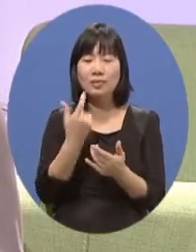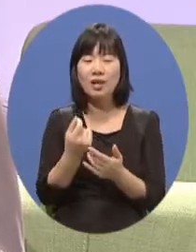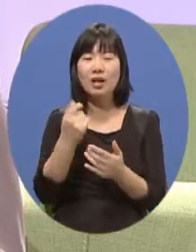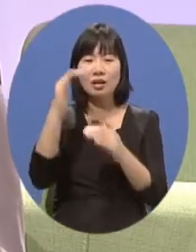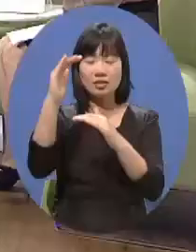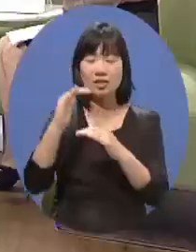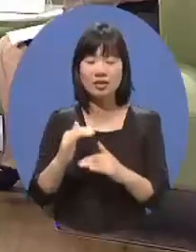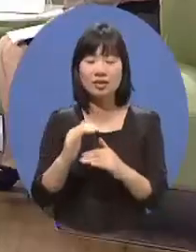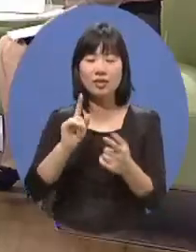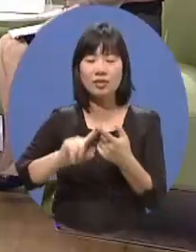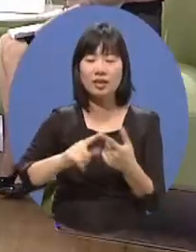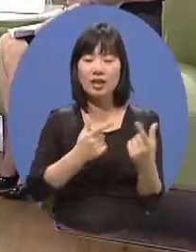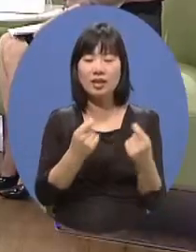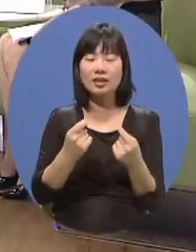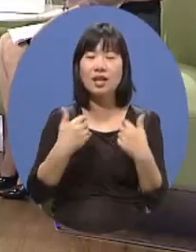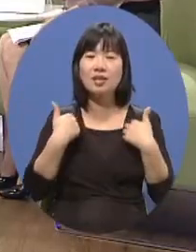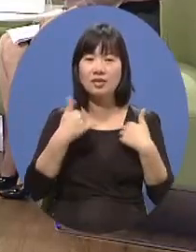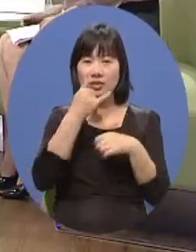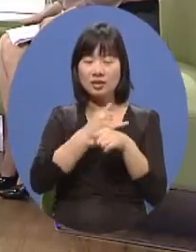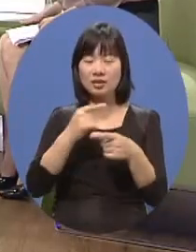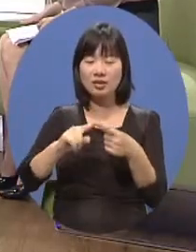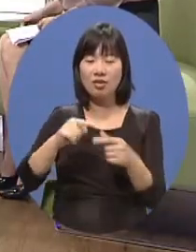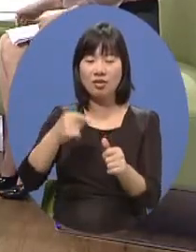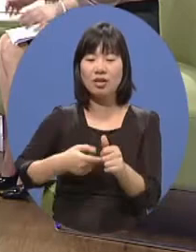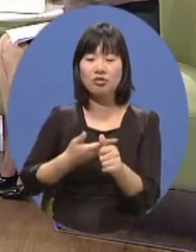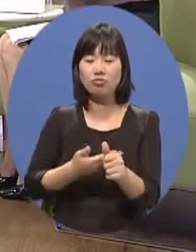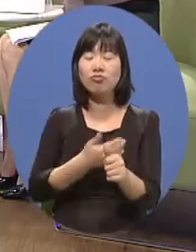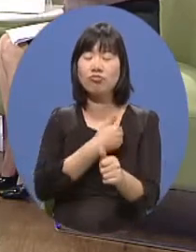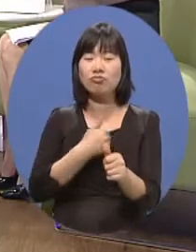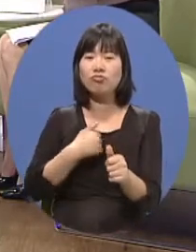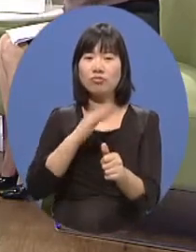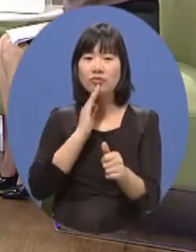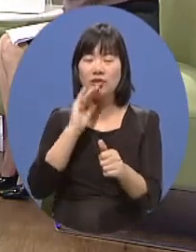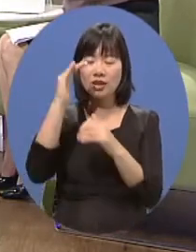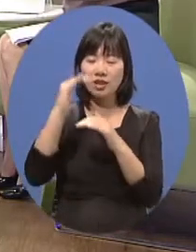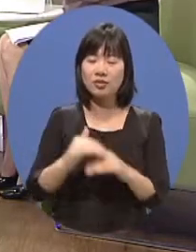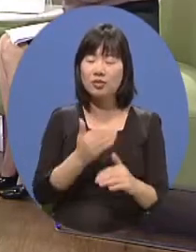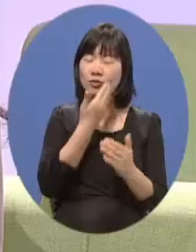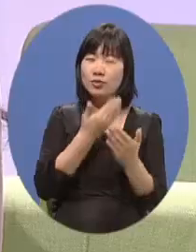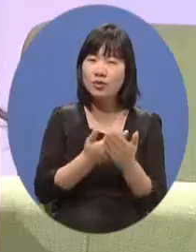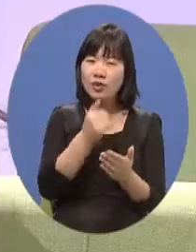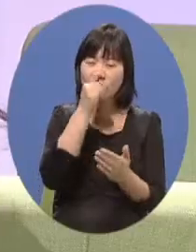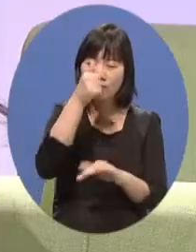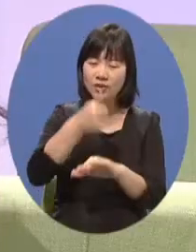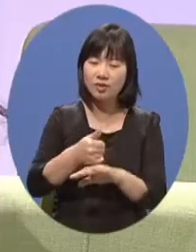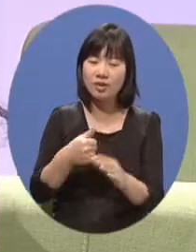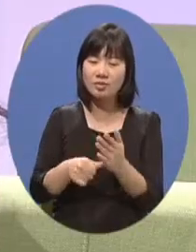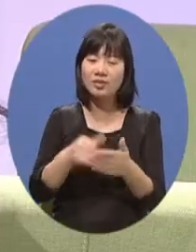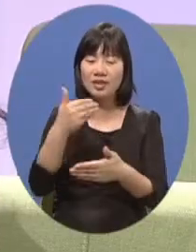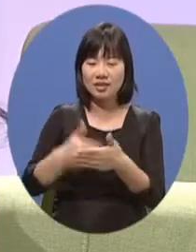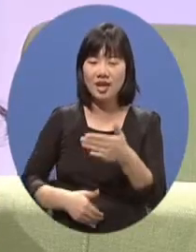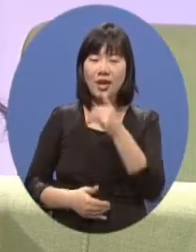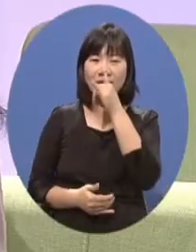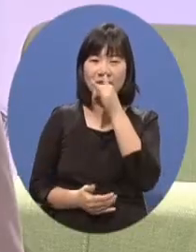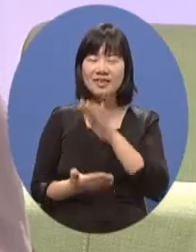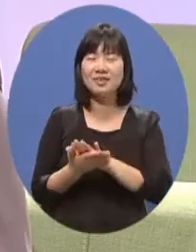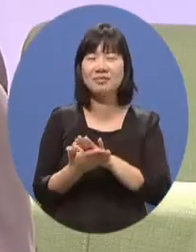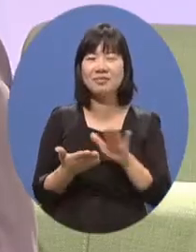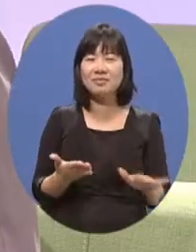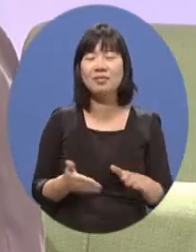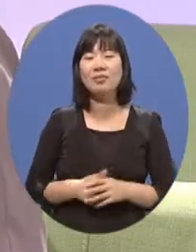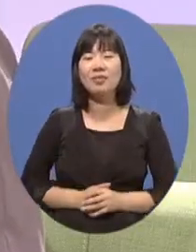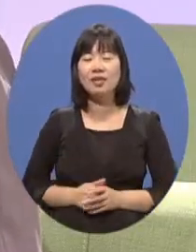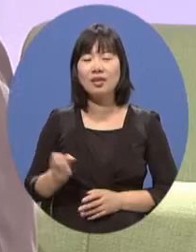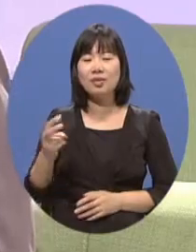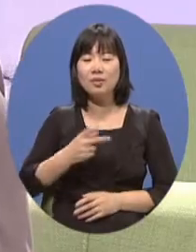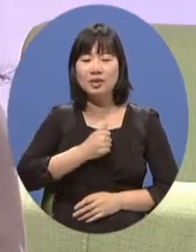과정 자체를 함께하면서 즐길 수 있는 걸 가르치는 네, 것도 되겠네요. 과정도 굉장히 중요하고 이게 또 결과물이 남습니다. 그렇죠. 티셔츠로. 네.